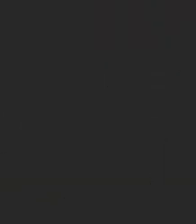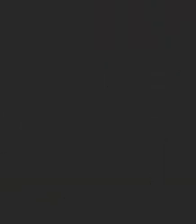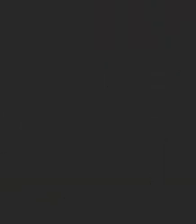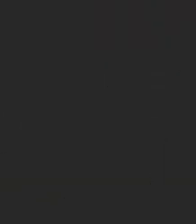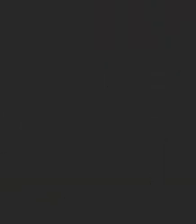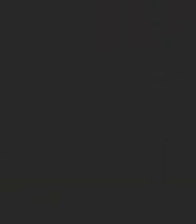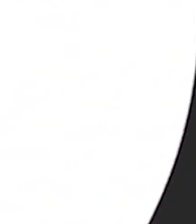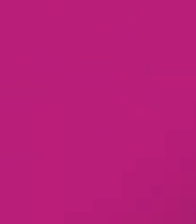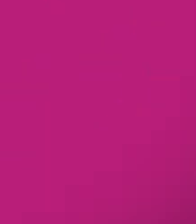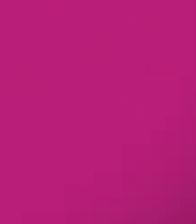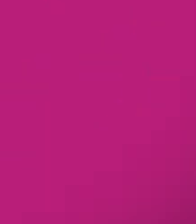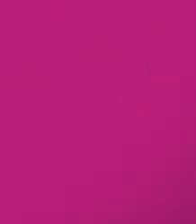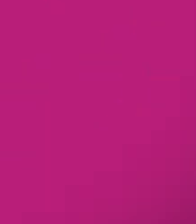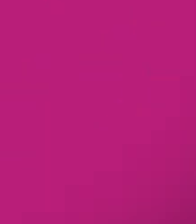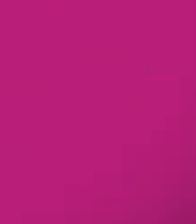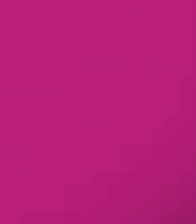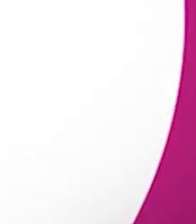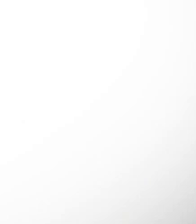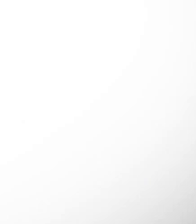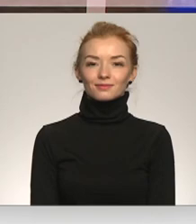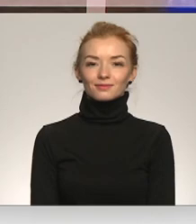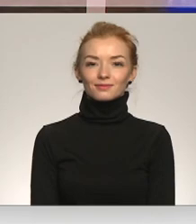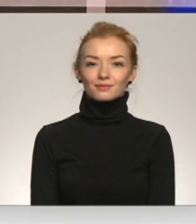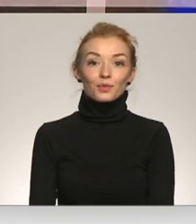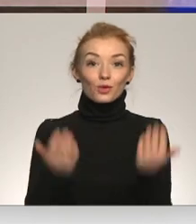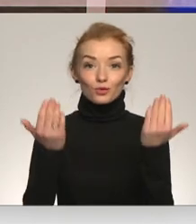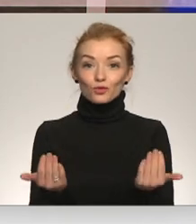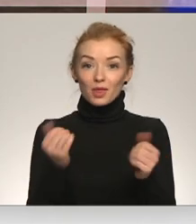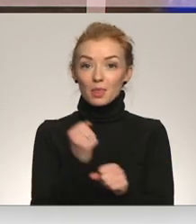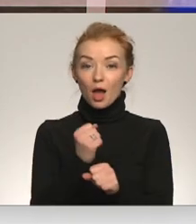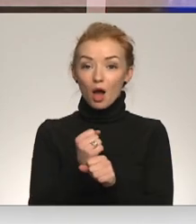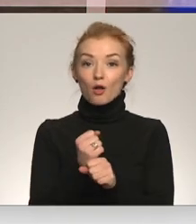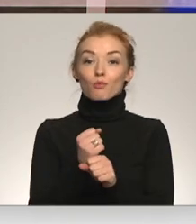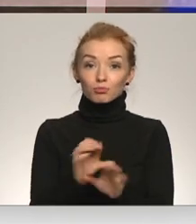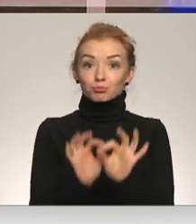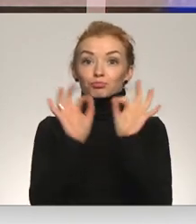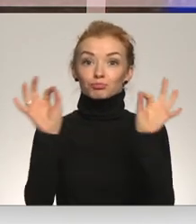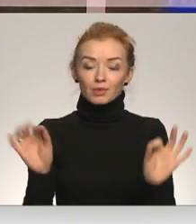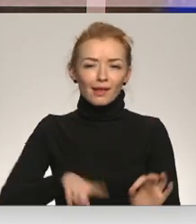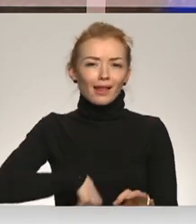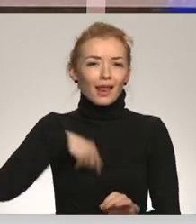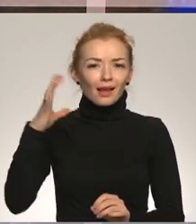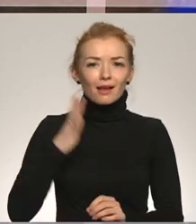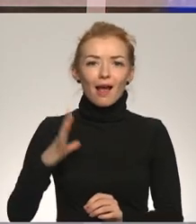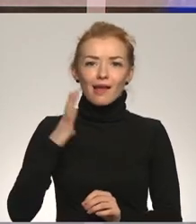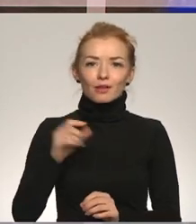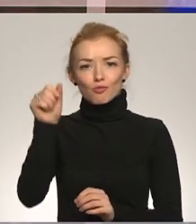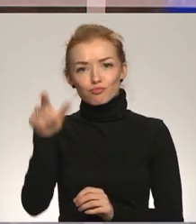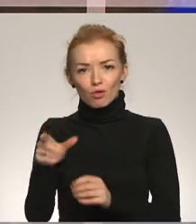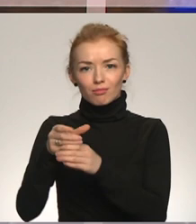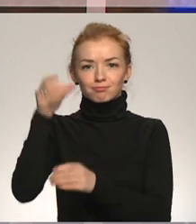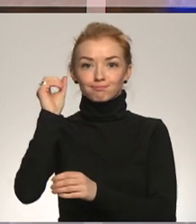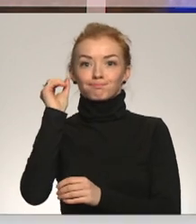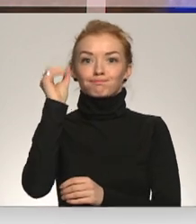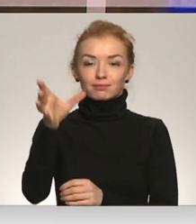Re! Viss ēters ir te! Šodien darbu sākusi ilgi gaidītā depozīta sistēma. Pudeles